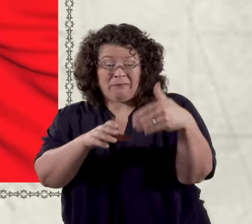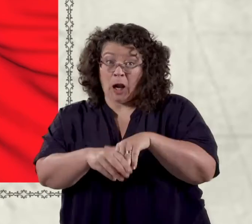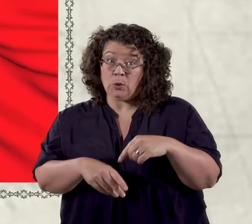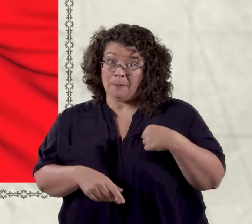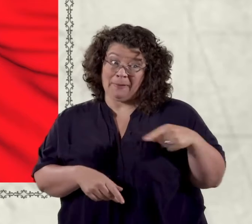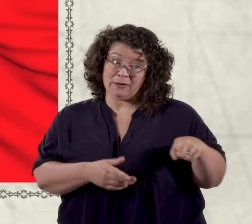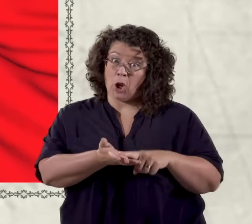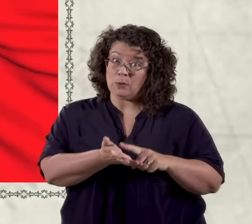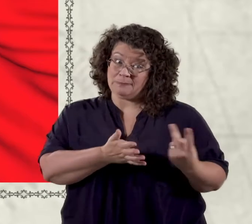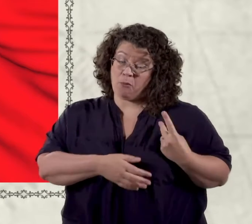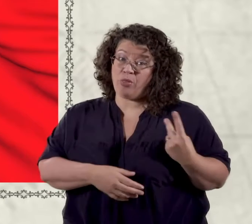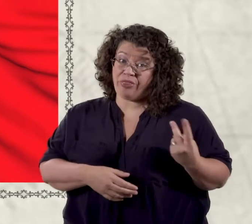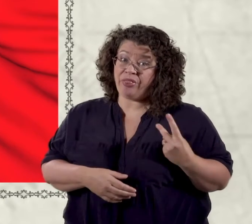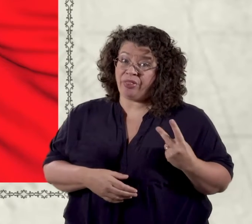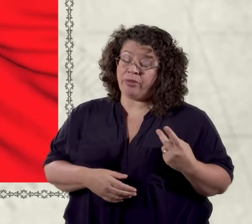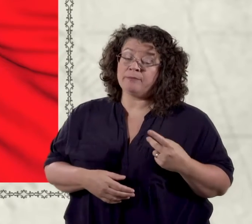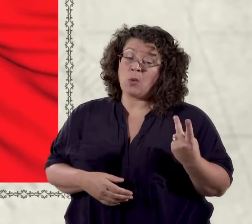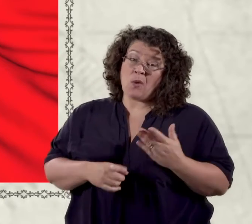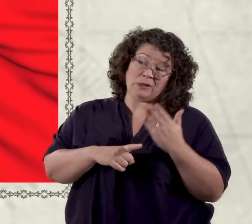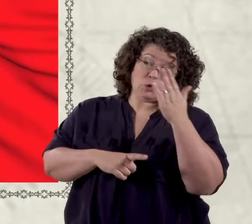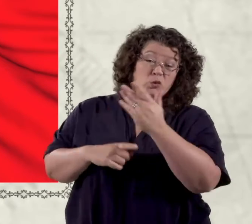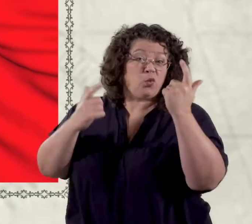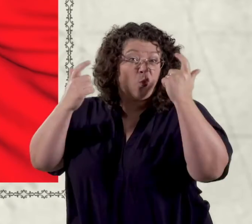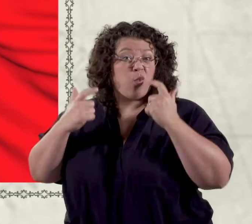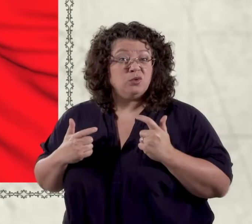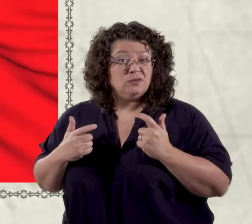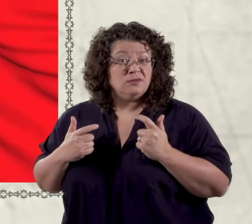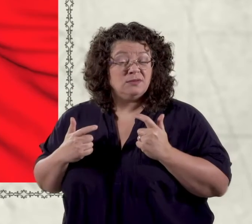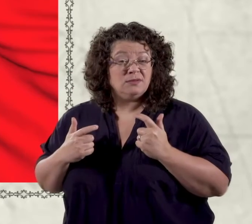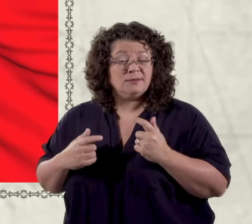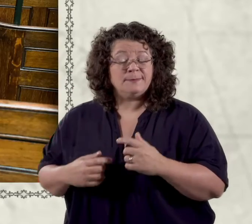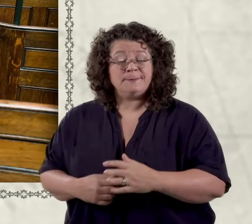Lewsyn. Oedd rhaid I ni mynd i'r llys.